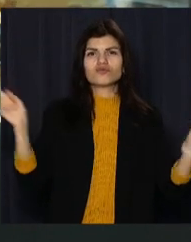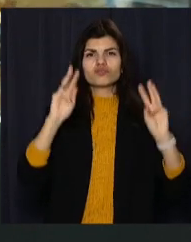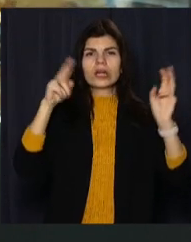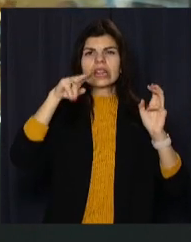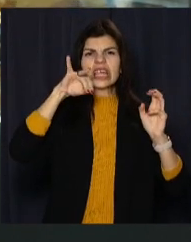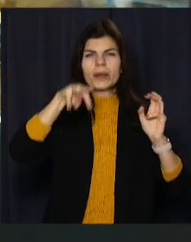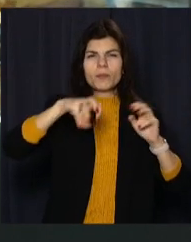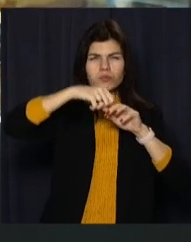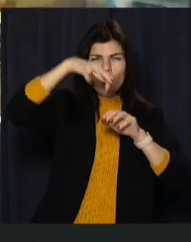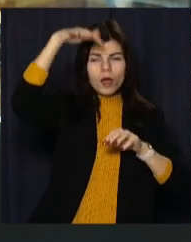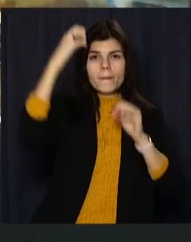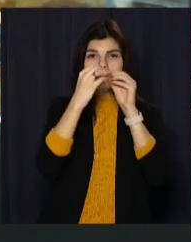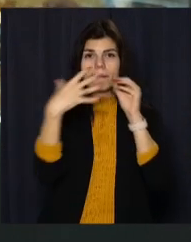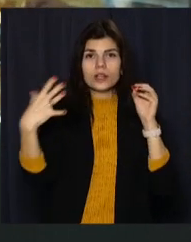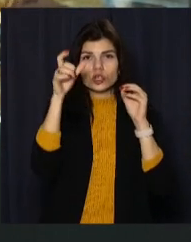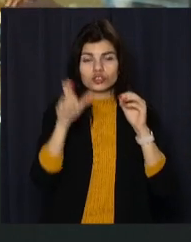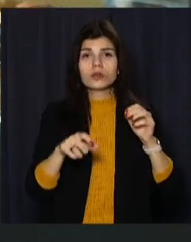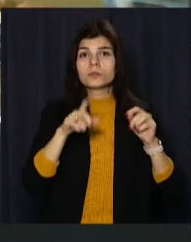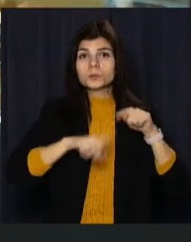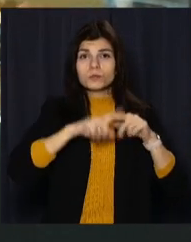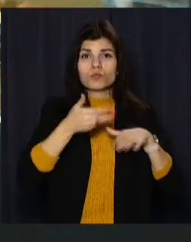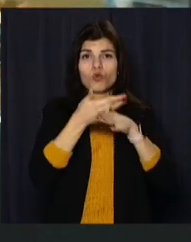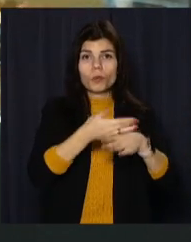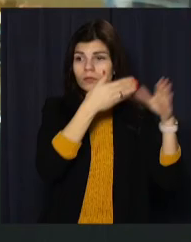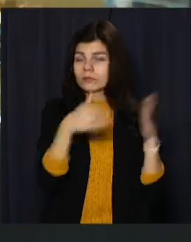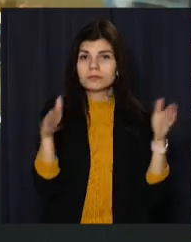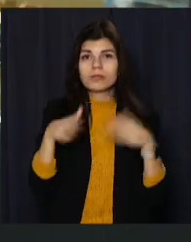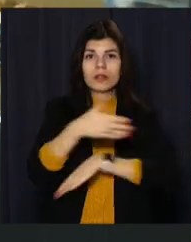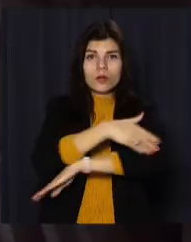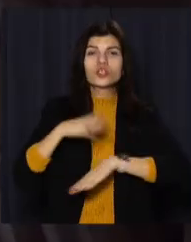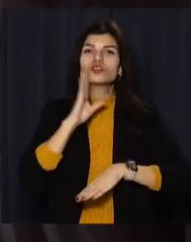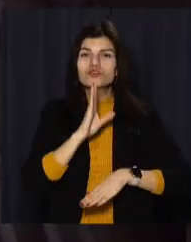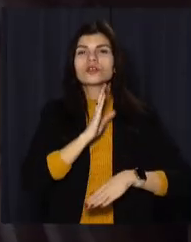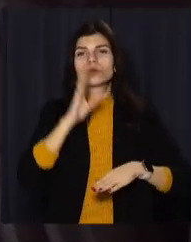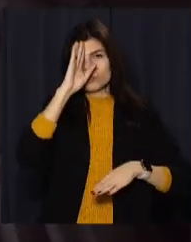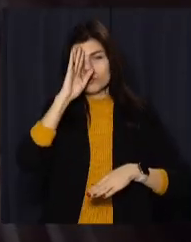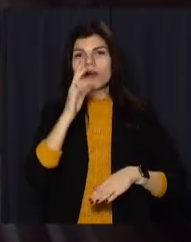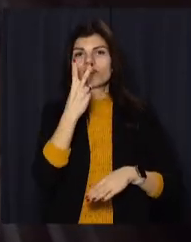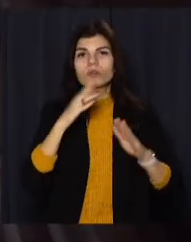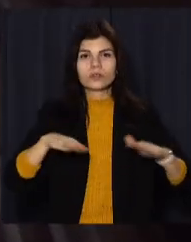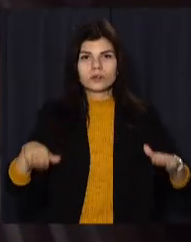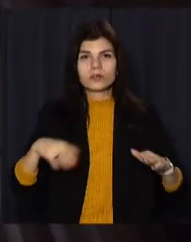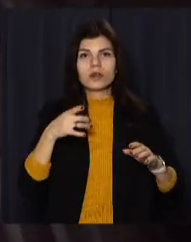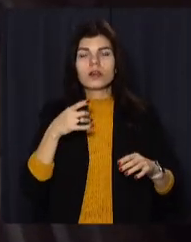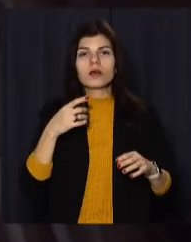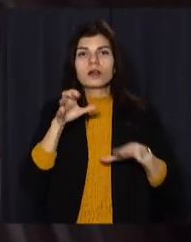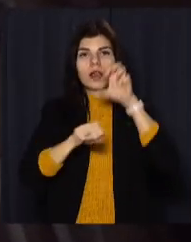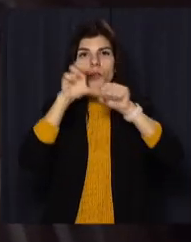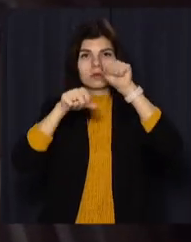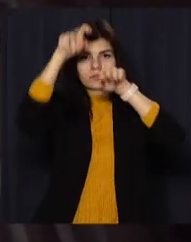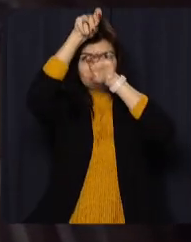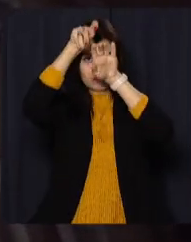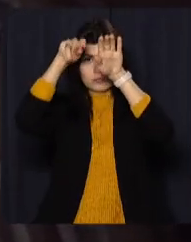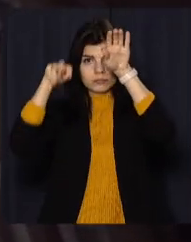сильний дим. 15 людей вивели на вулицю. Жінку, чоловіка та 2 дітей евакуювали автодрабиною.